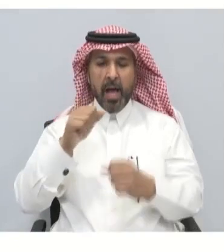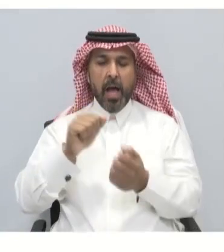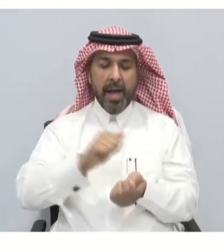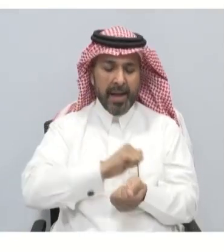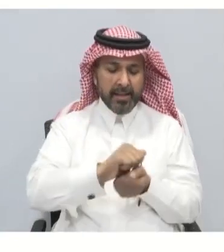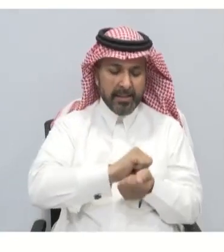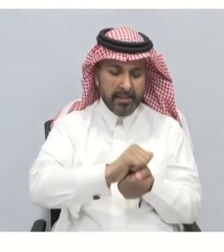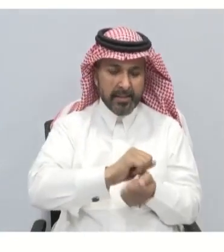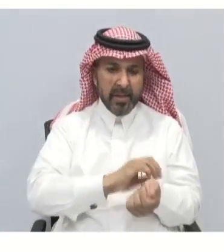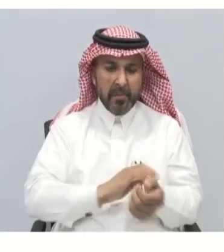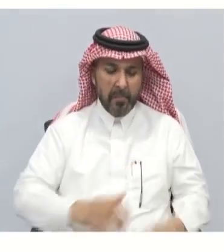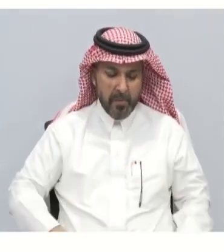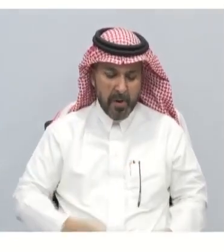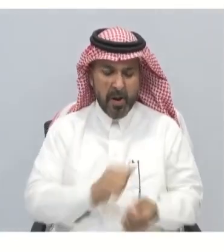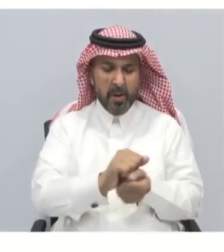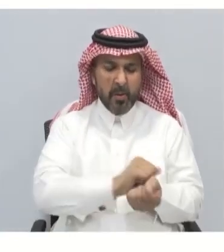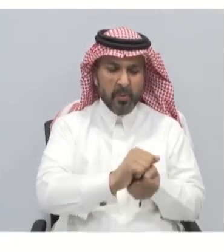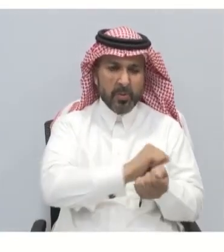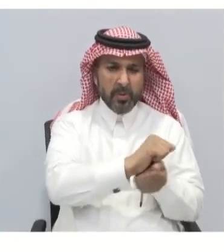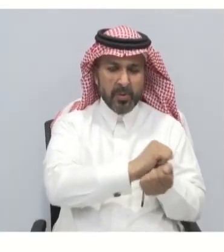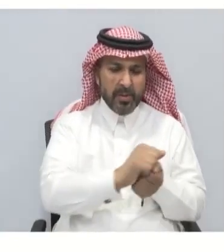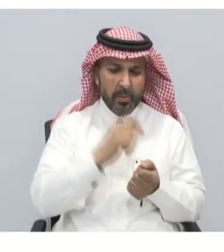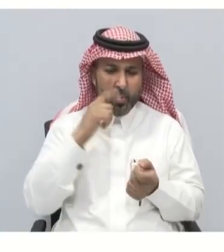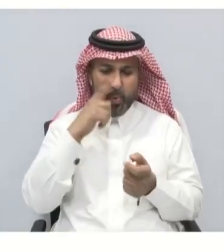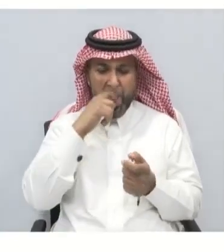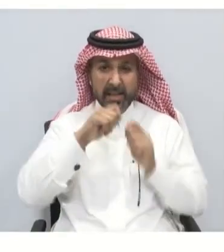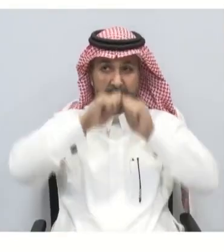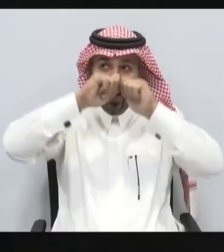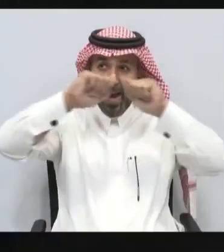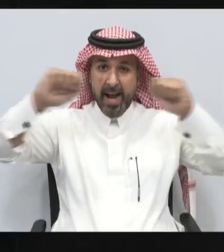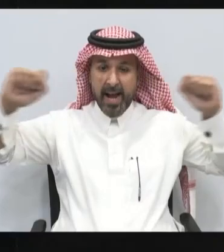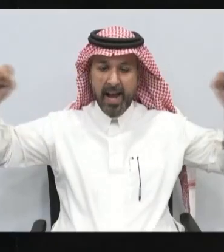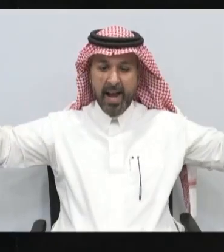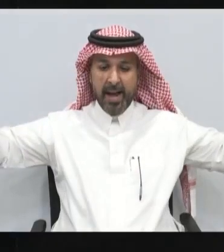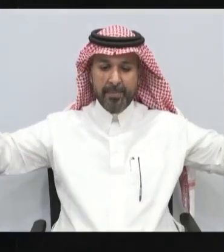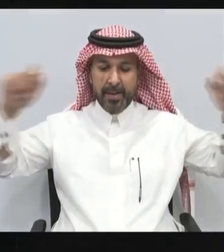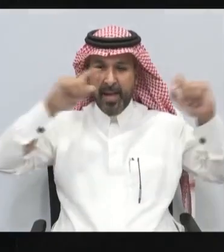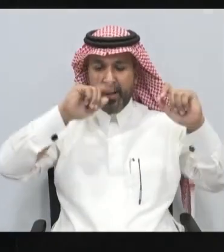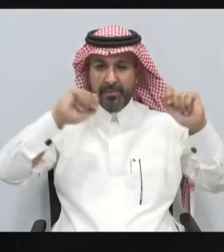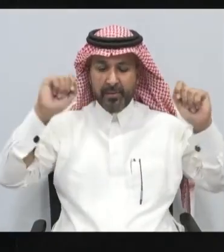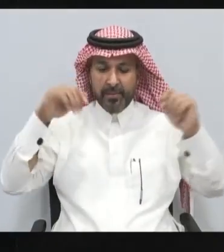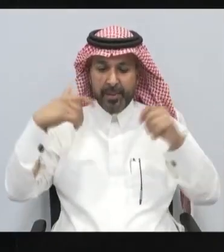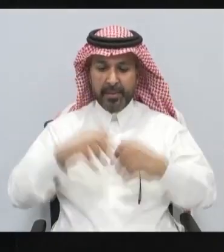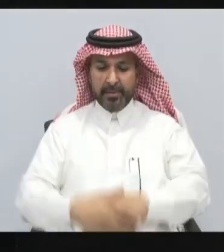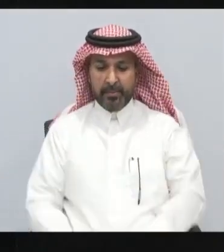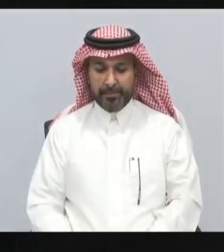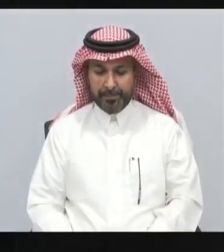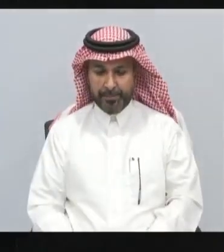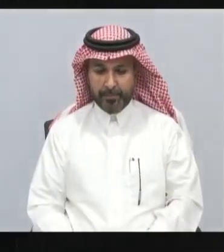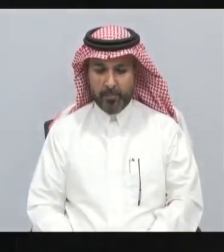واحد نهايه الاولى مع بدايه الثانيه وهكذا نهايه القطعه وبدايه القطعه التي تليها بمشبك